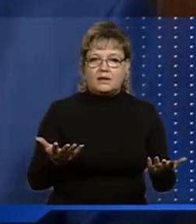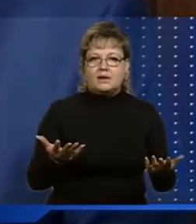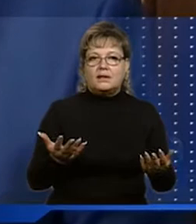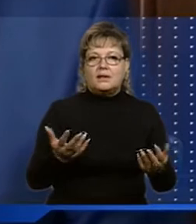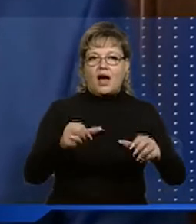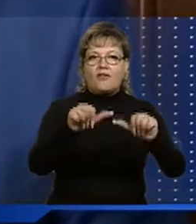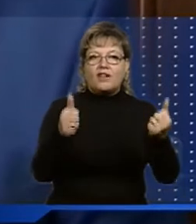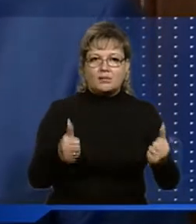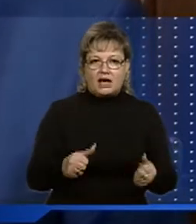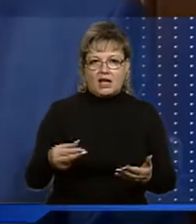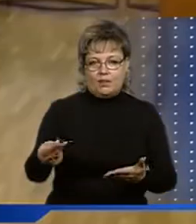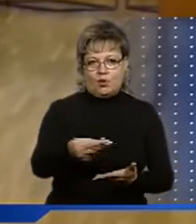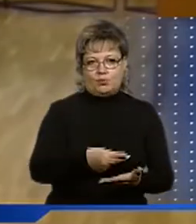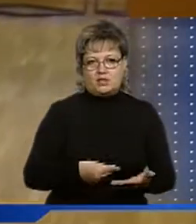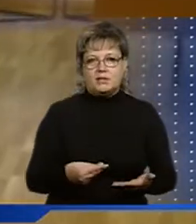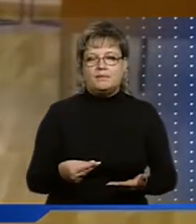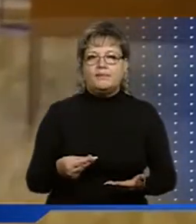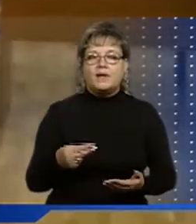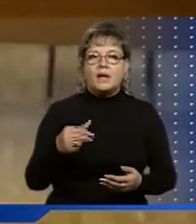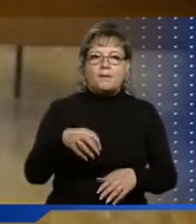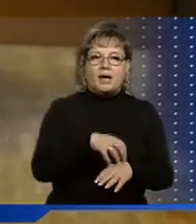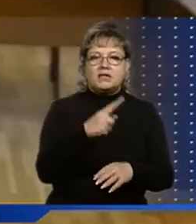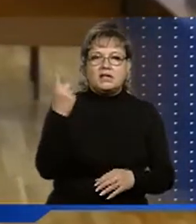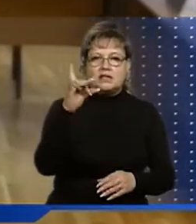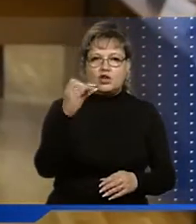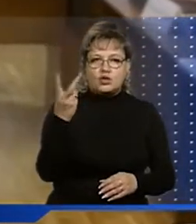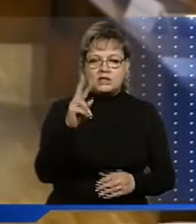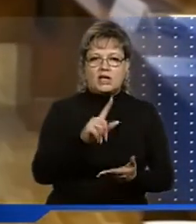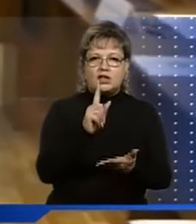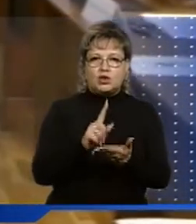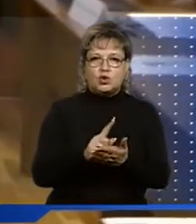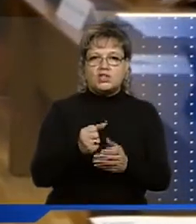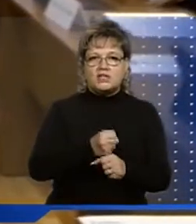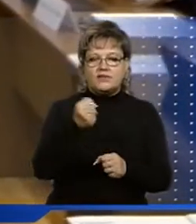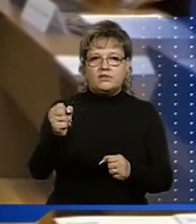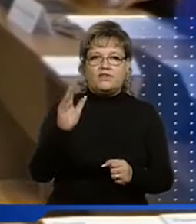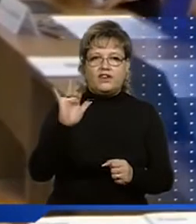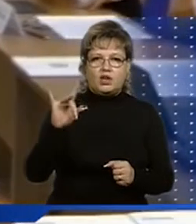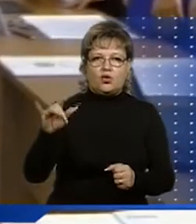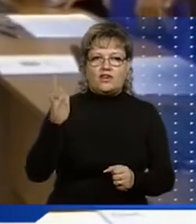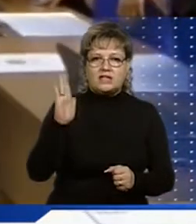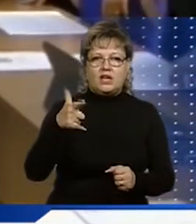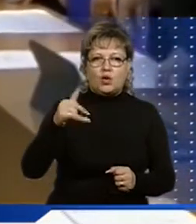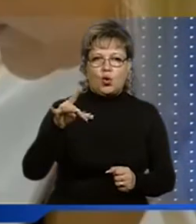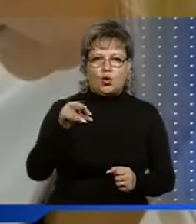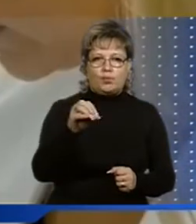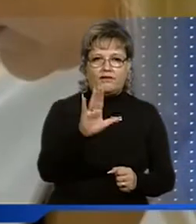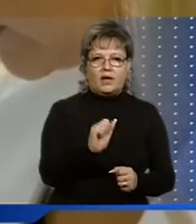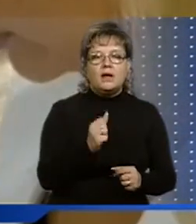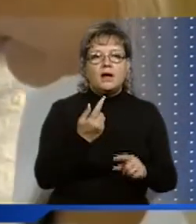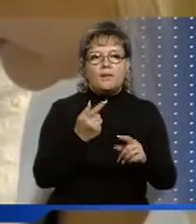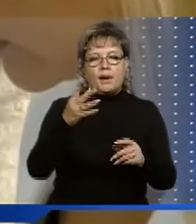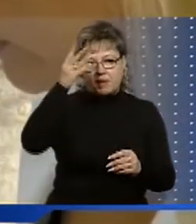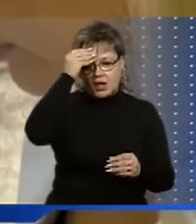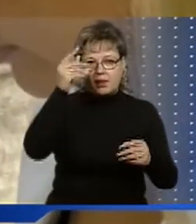длительности оформления самих подписей. Партия «Единая Россия» на должность губернатора выдвинула в Рио губернатора Василия Голубева. По